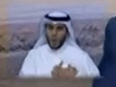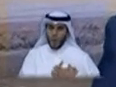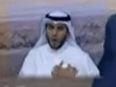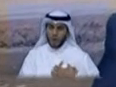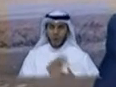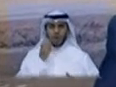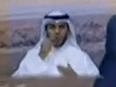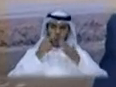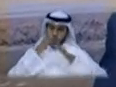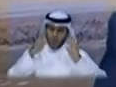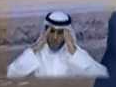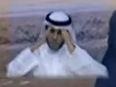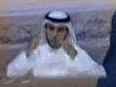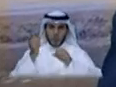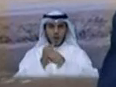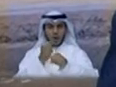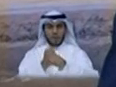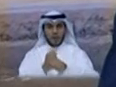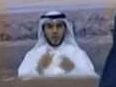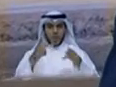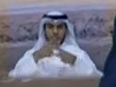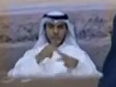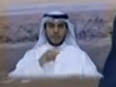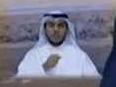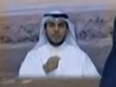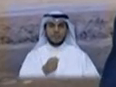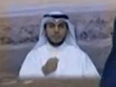بالشكر والعرفان. مازن الشعبي، تلفزيون دولة الكويت، عدن.